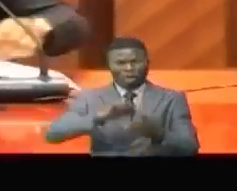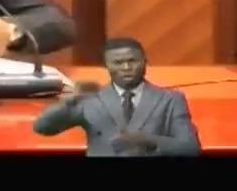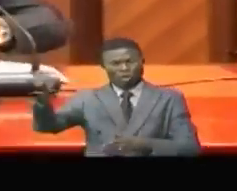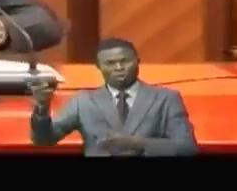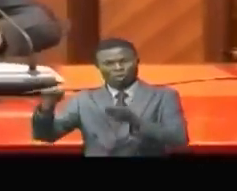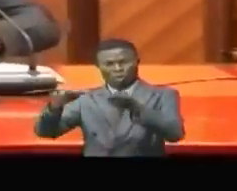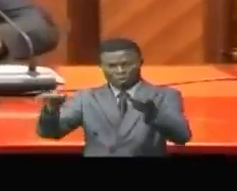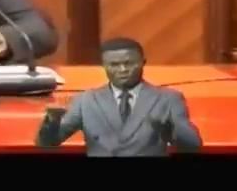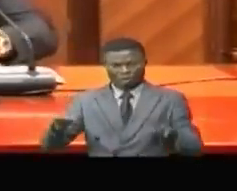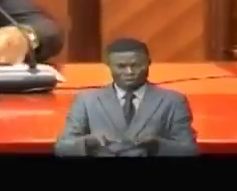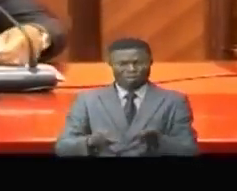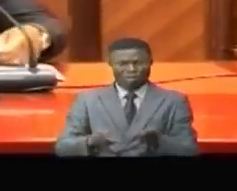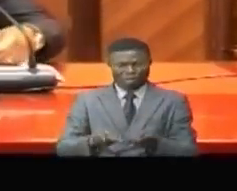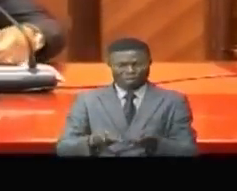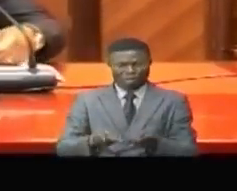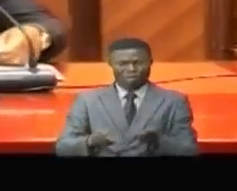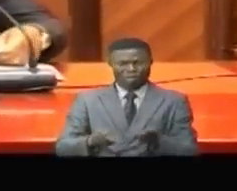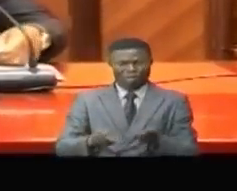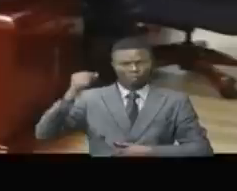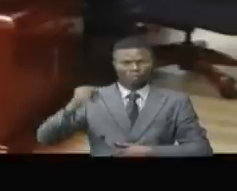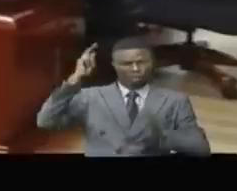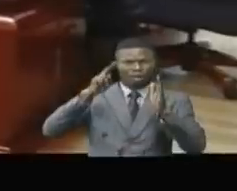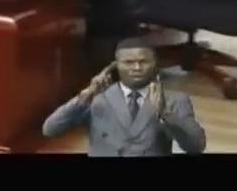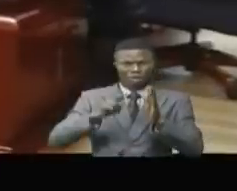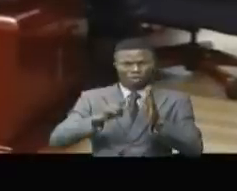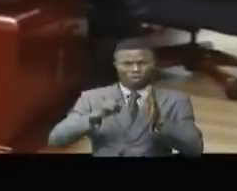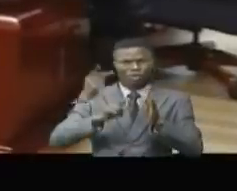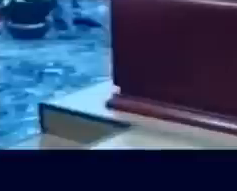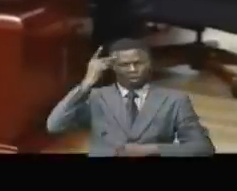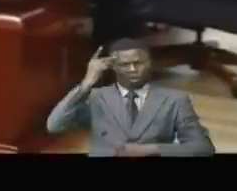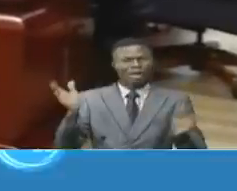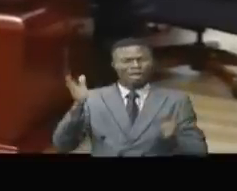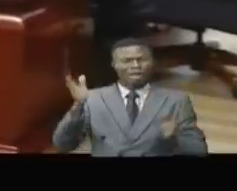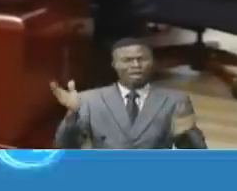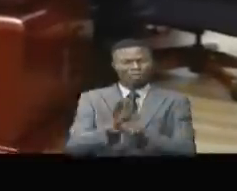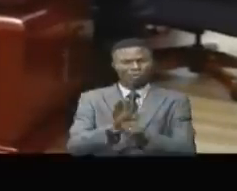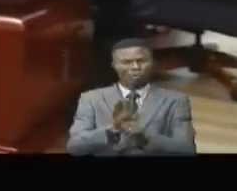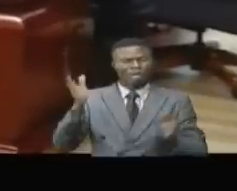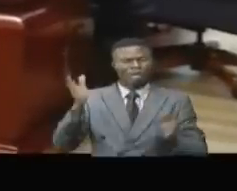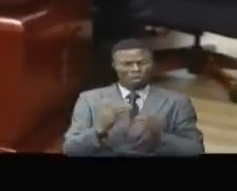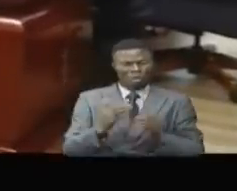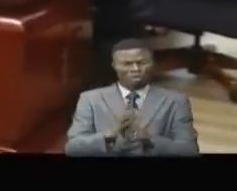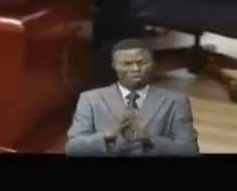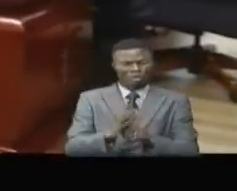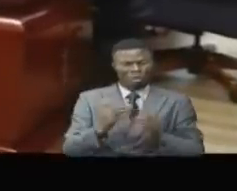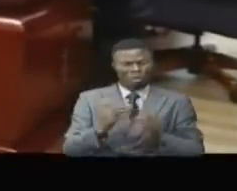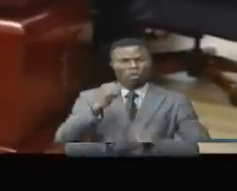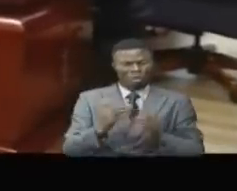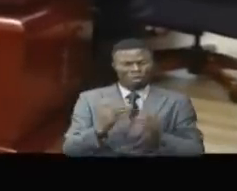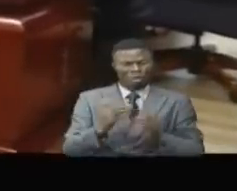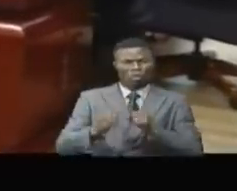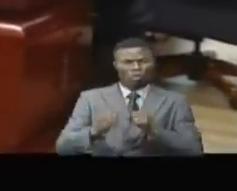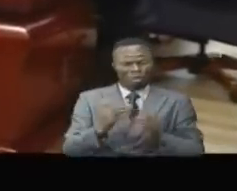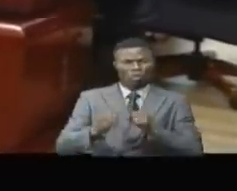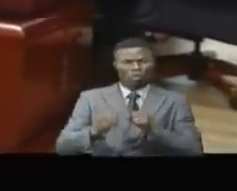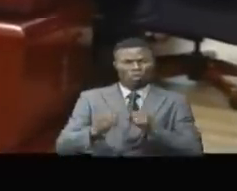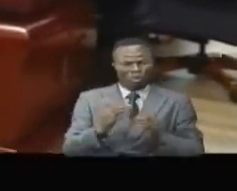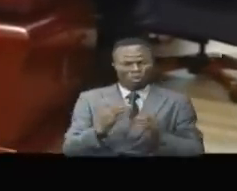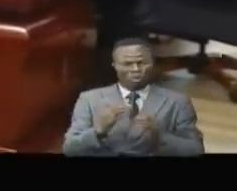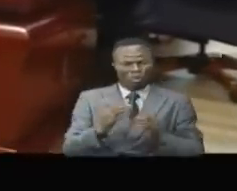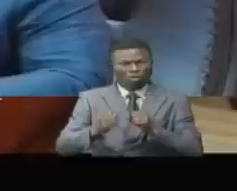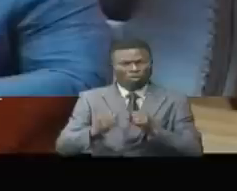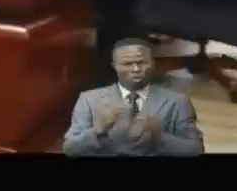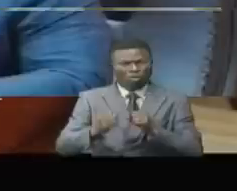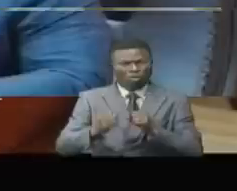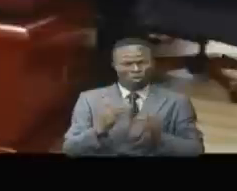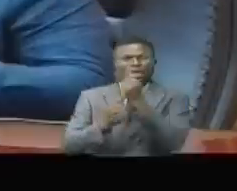les territoires nationaux, le gouvernement a été encouragé à poursuivre les efforts déjà engagés en vue de doter